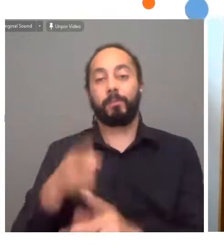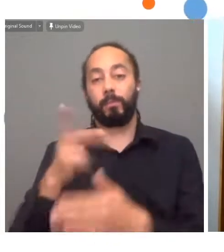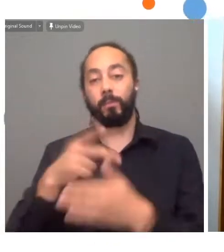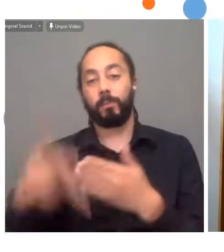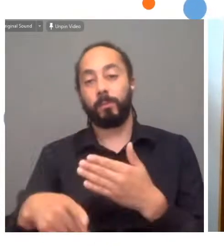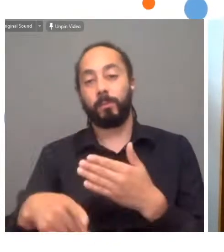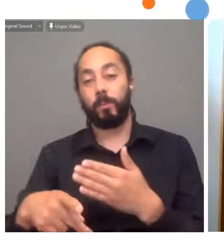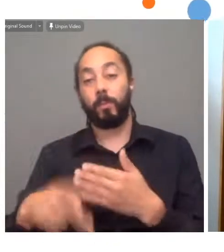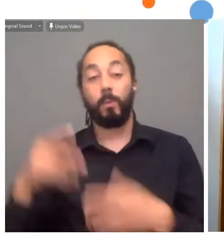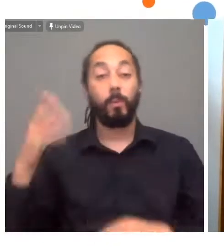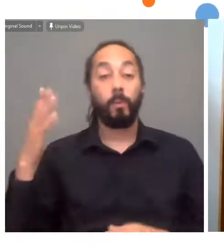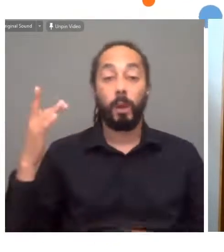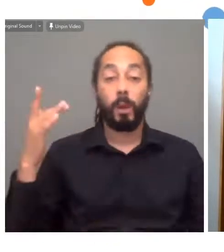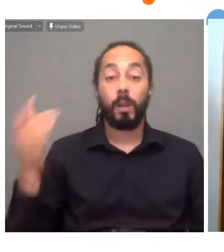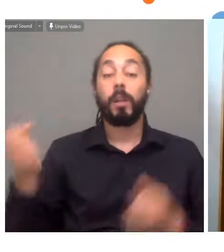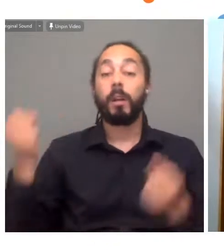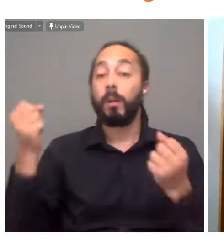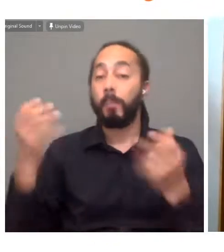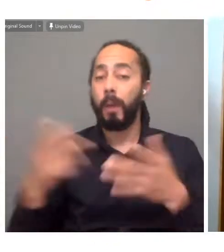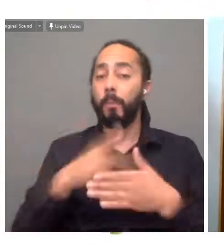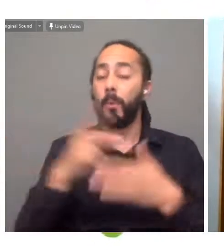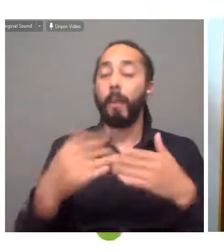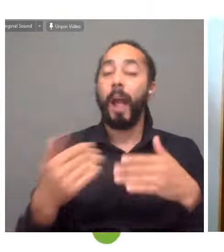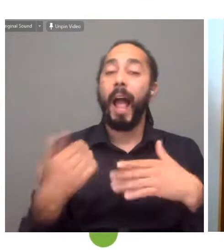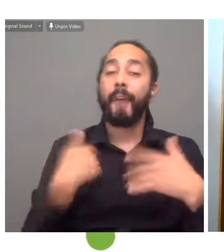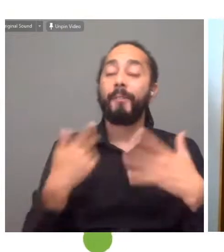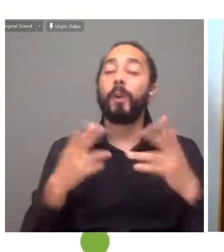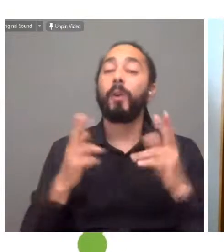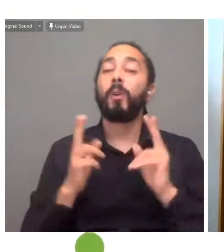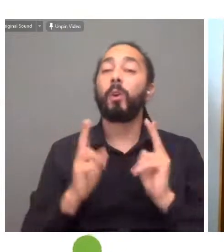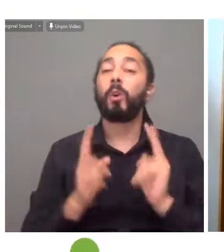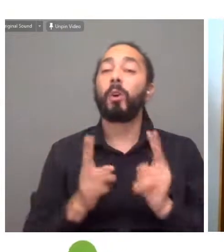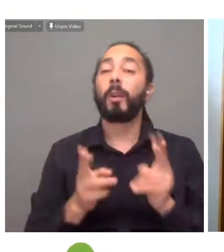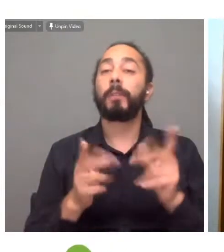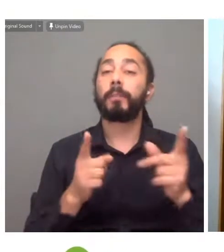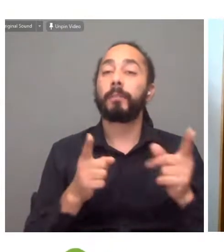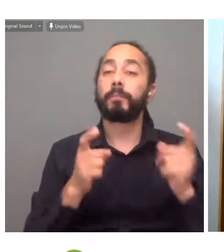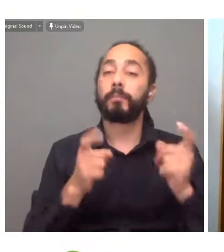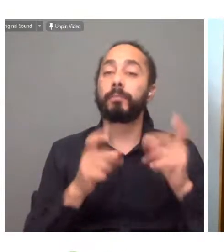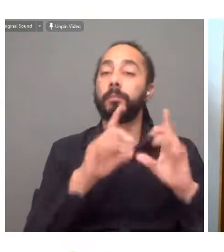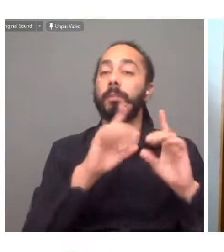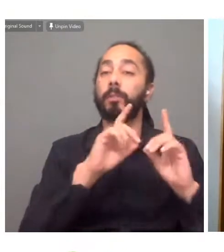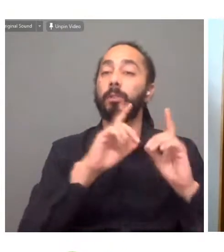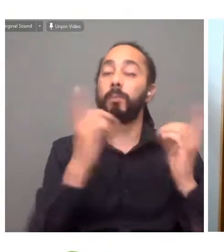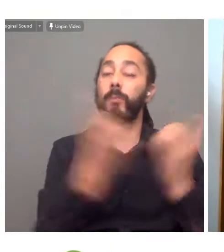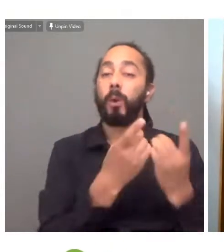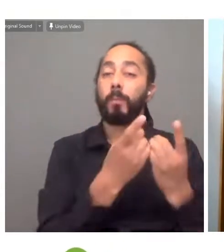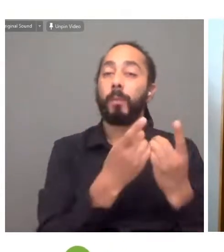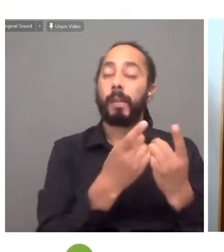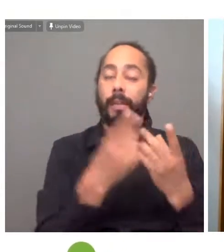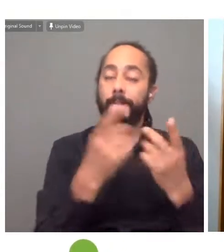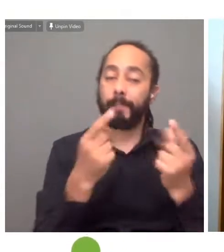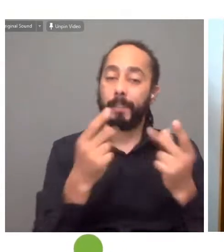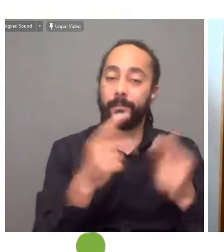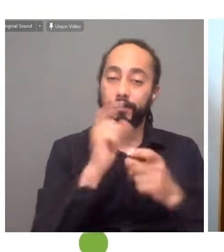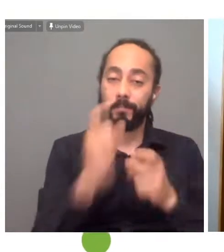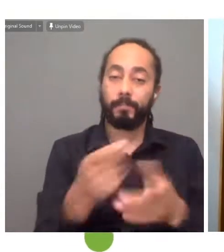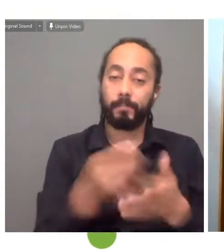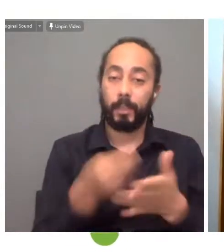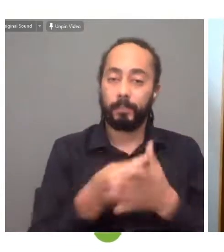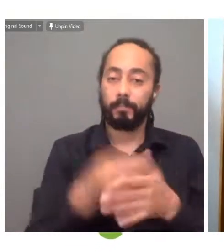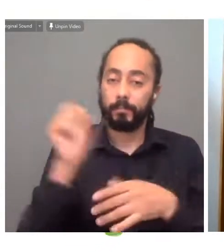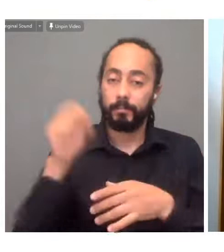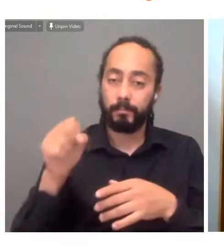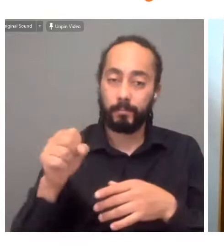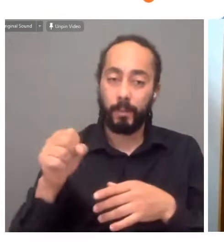avec le télétravail, il y a un certain nombre de choses qui ont ralenti un peu au ministère, mais on veut